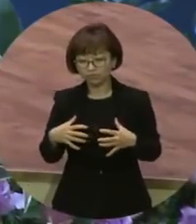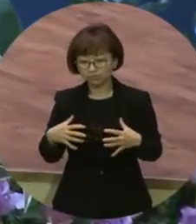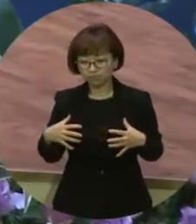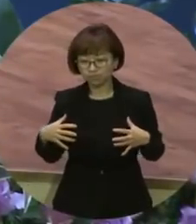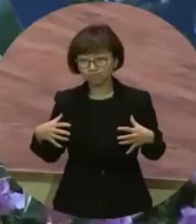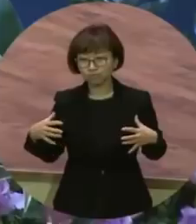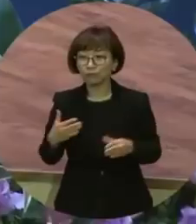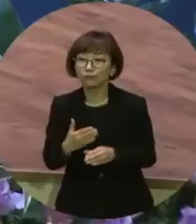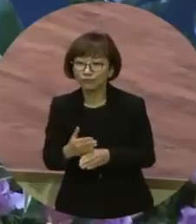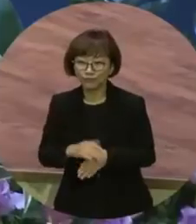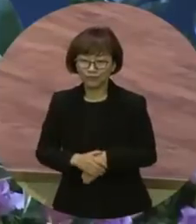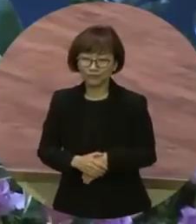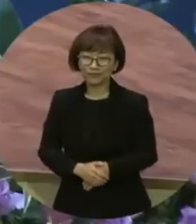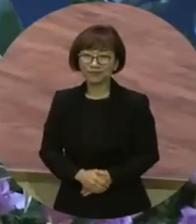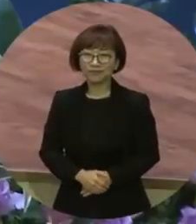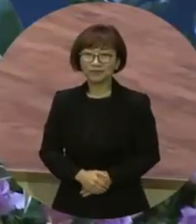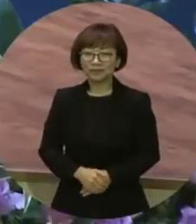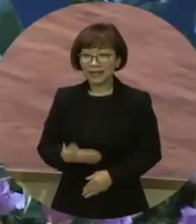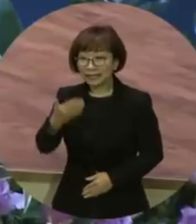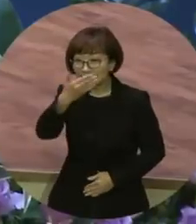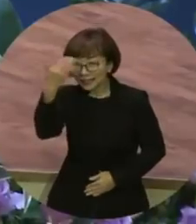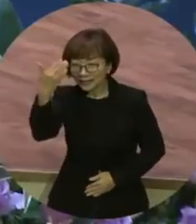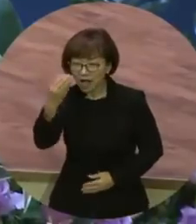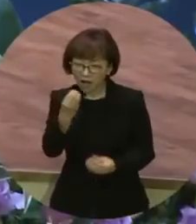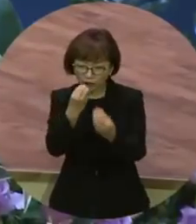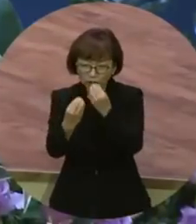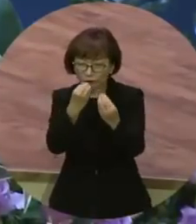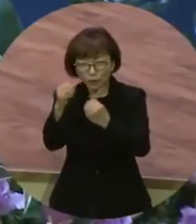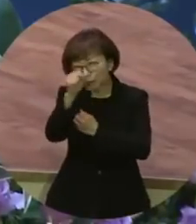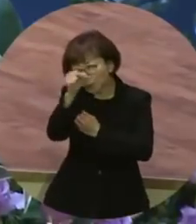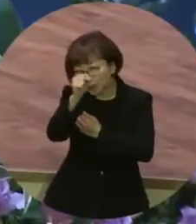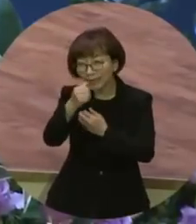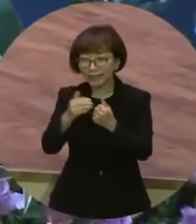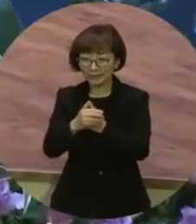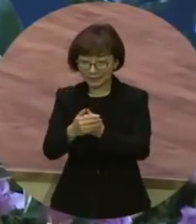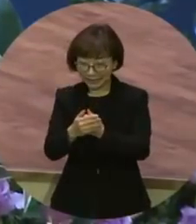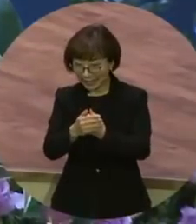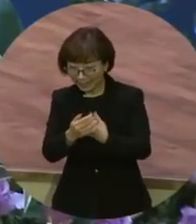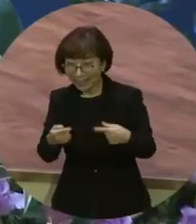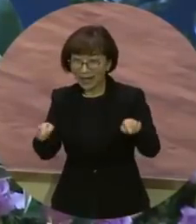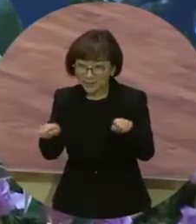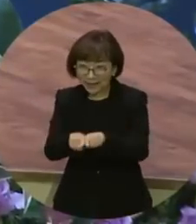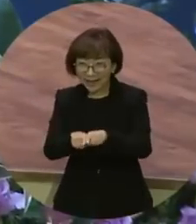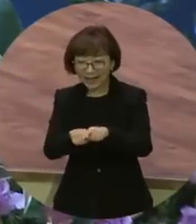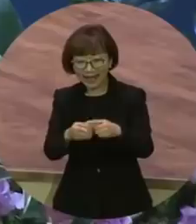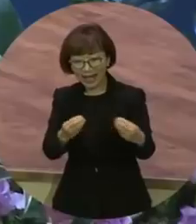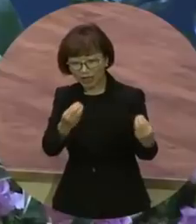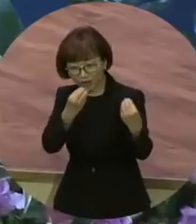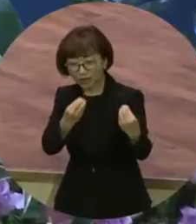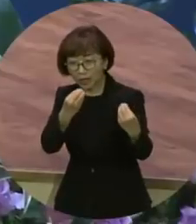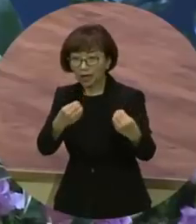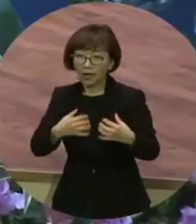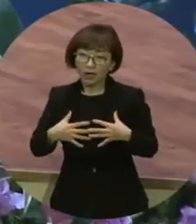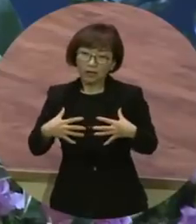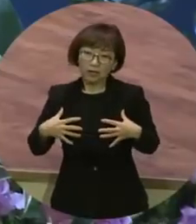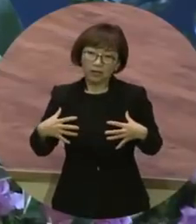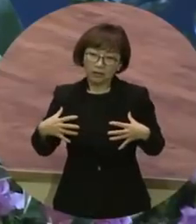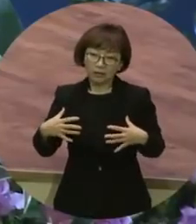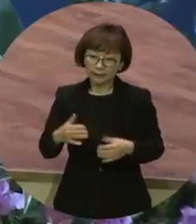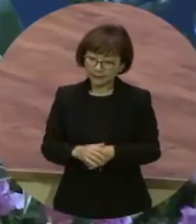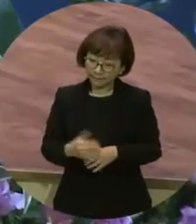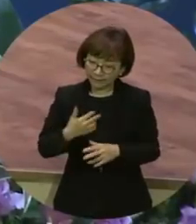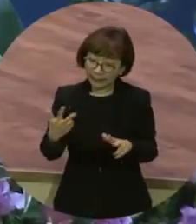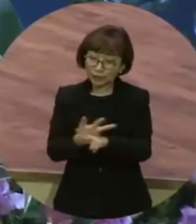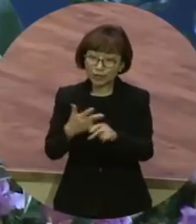워낙 또 청년들이 또 잘 이렇게 같이 먹기를 좋아하니까 요즘 좀 이제 끊으려고 하는데 잘 안 돼요. 이번 한 주간 제가 밀가루를